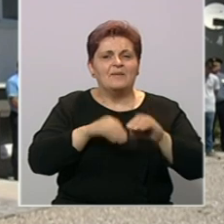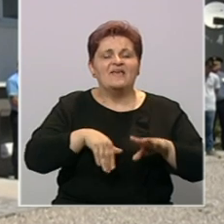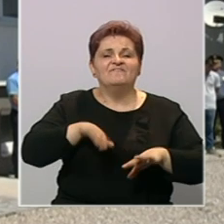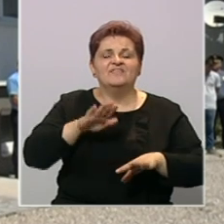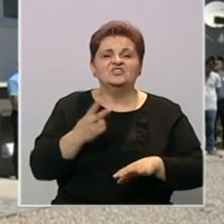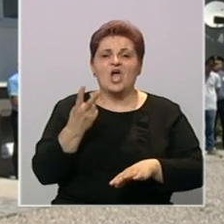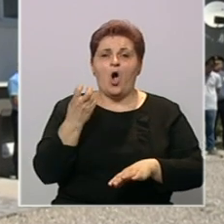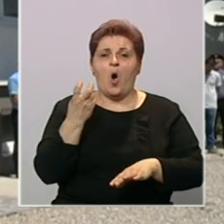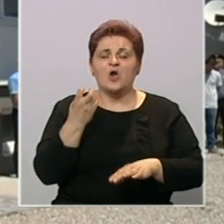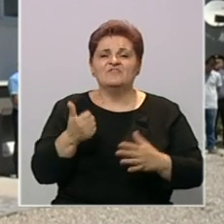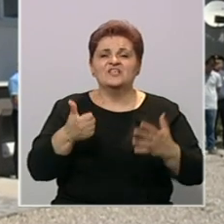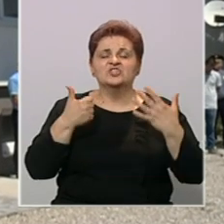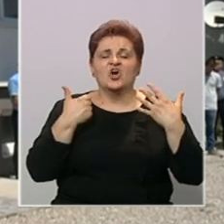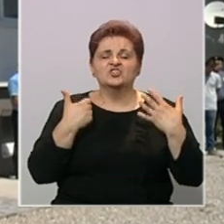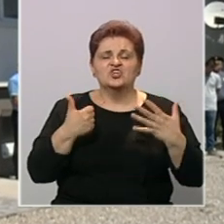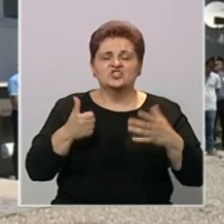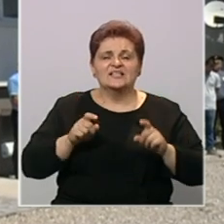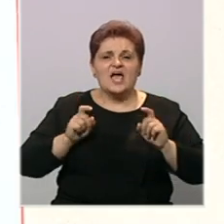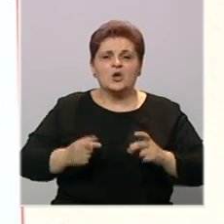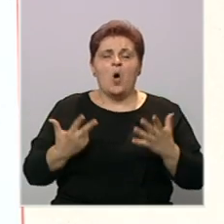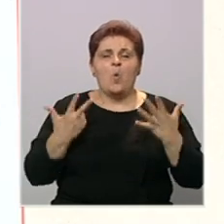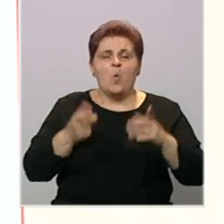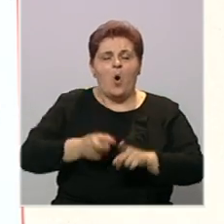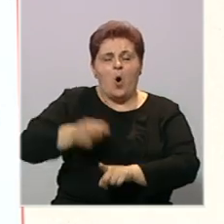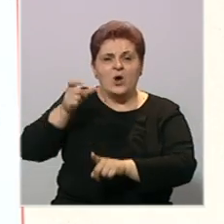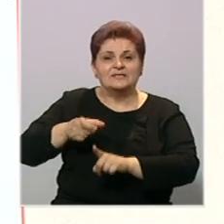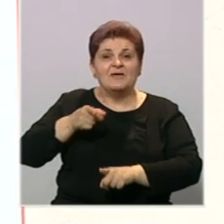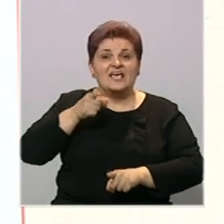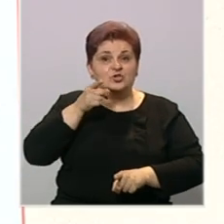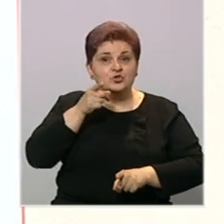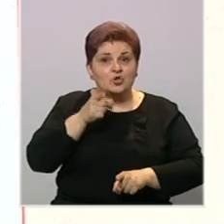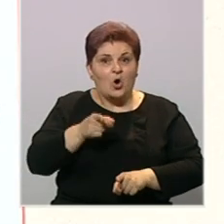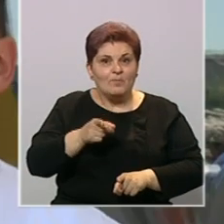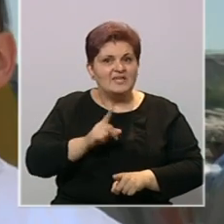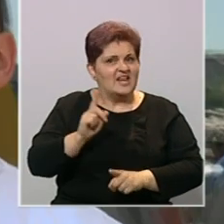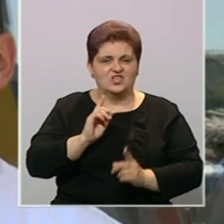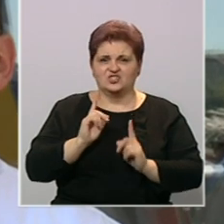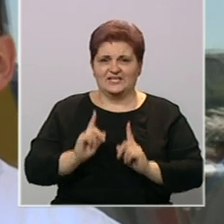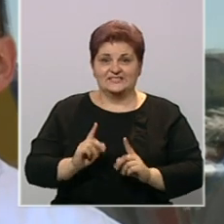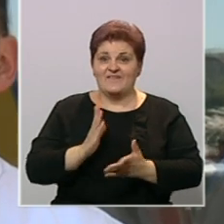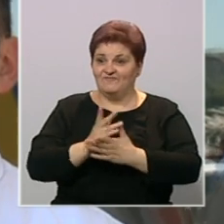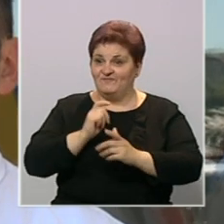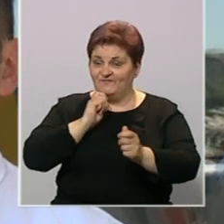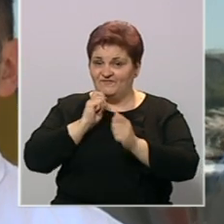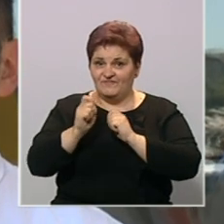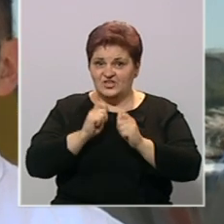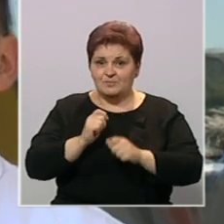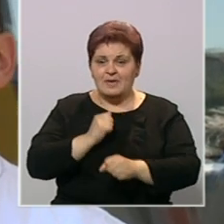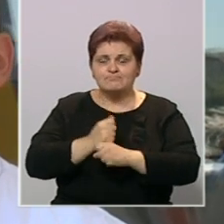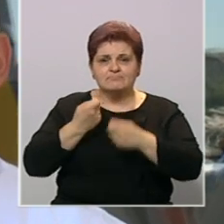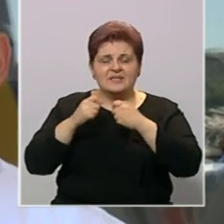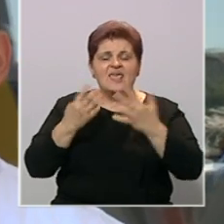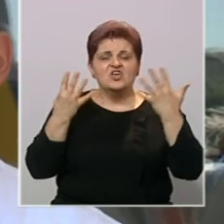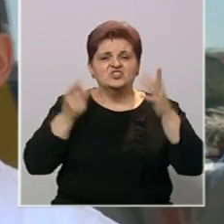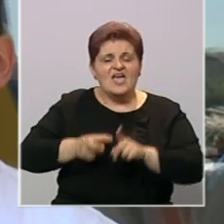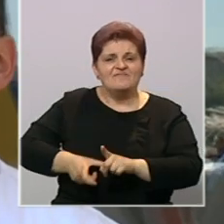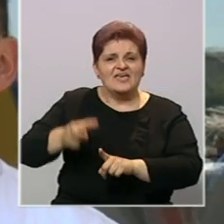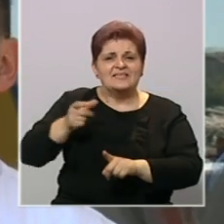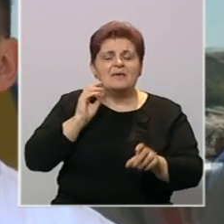od 260 Roma u 8 zgrada. Na tome se ističu neće stati. Već smo dogovorili izgradnju 9. zgrade i naravno idemo